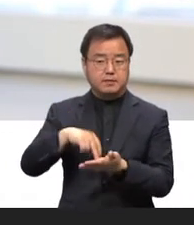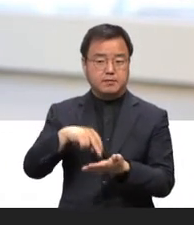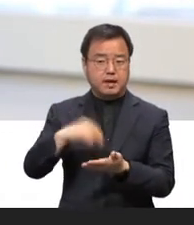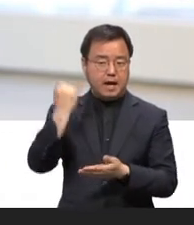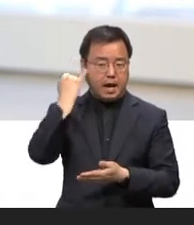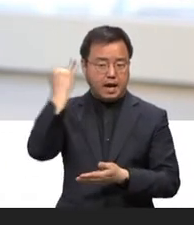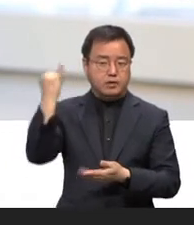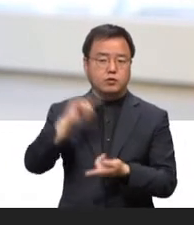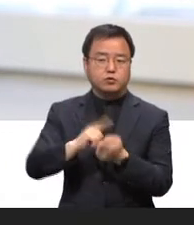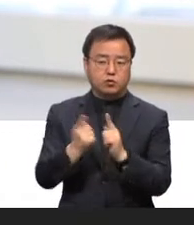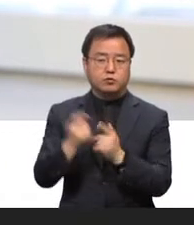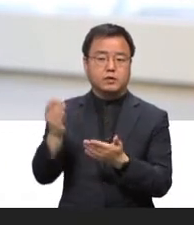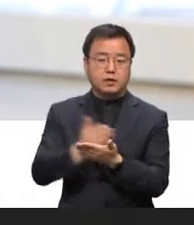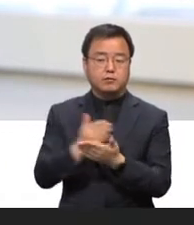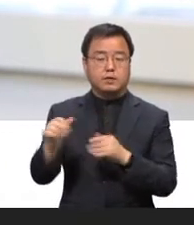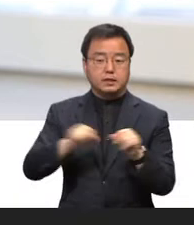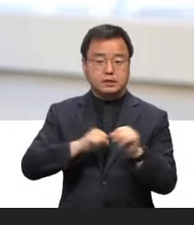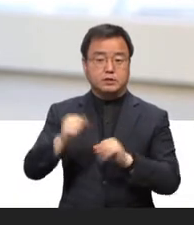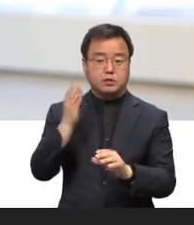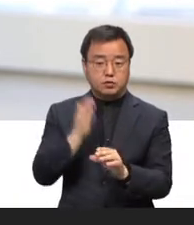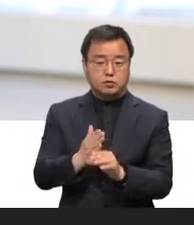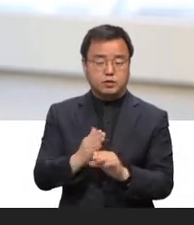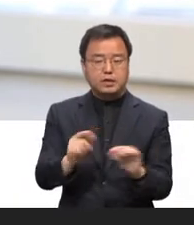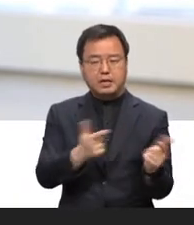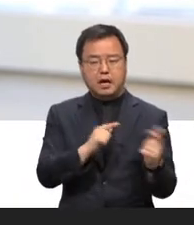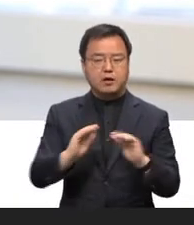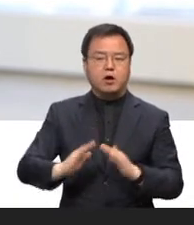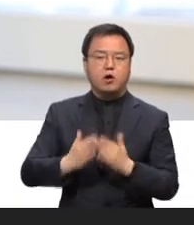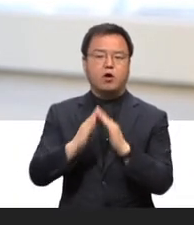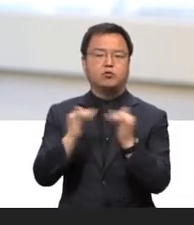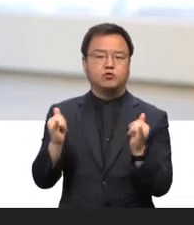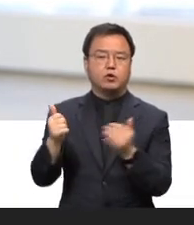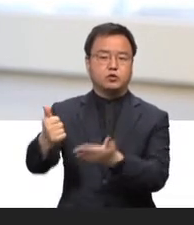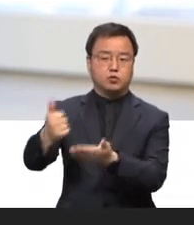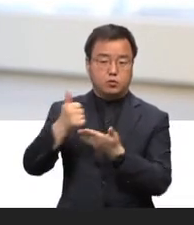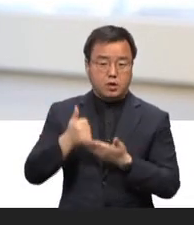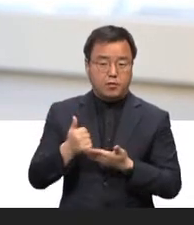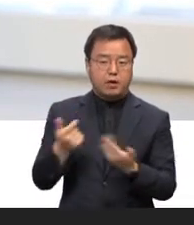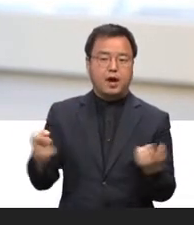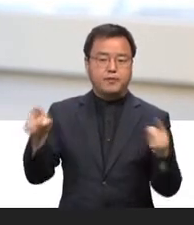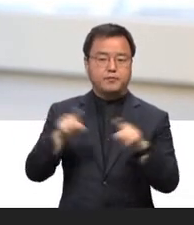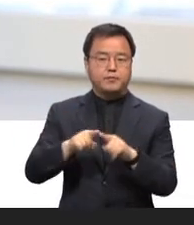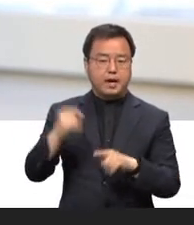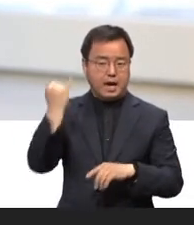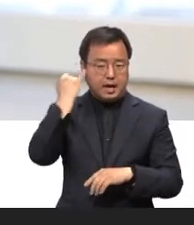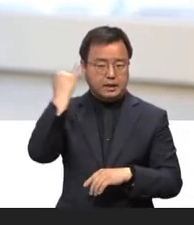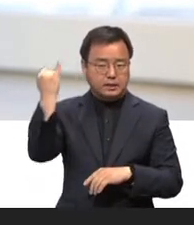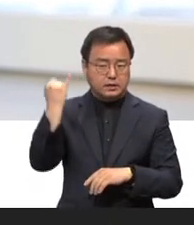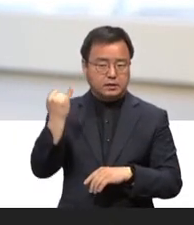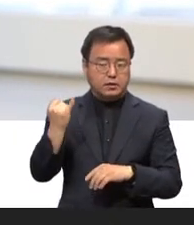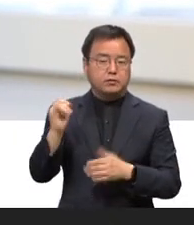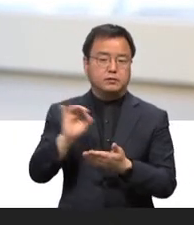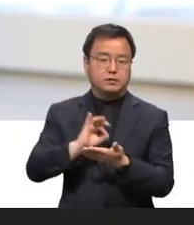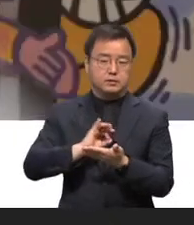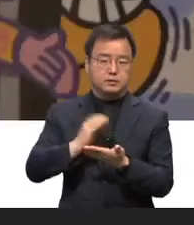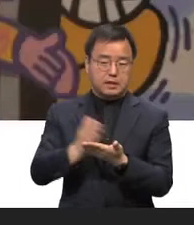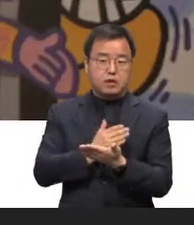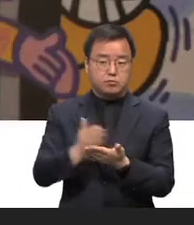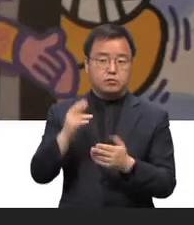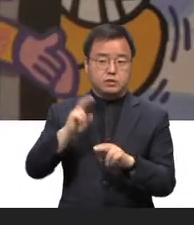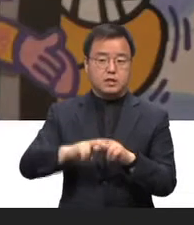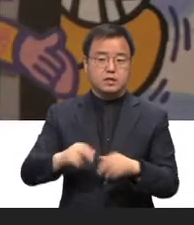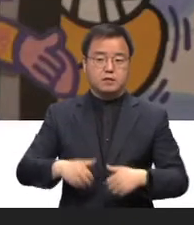그다음에 실질적으로 그걸 실천하고 있는 다양한 건축가들을 초대하고 같이 그 아이디어를 공유하는 자리가 필요하다고 보거든요.